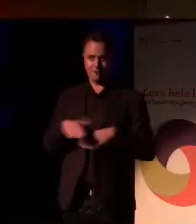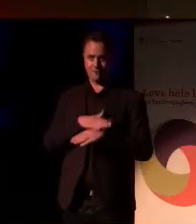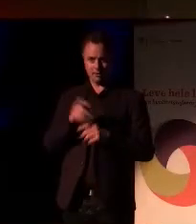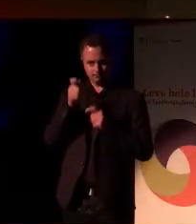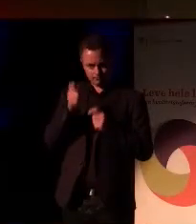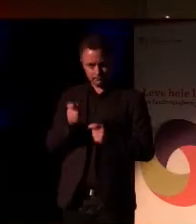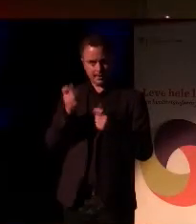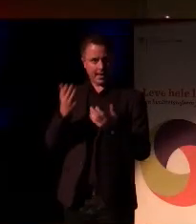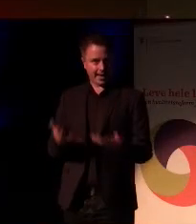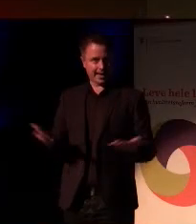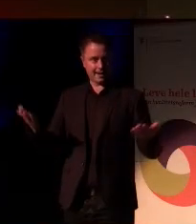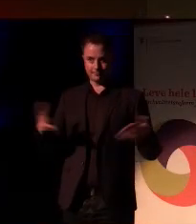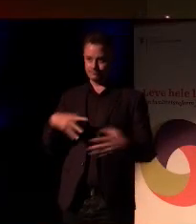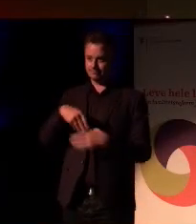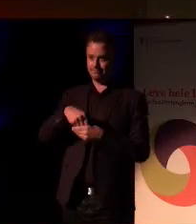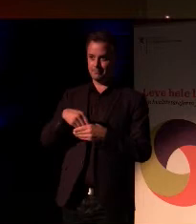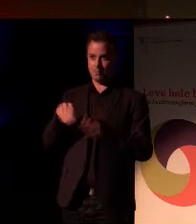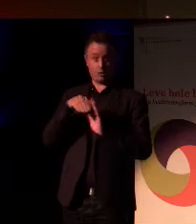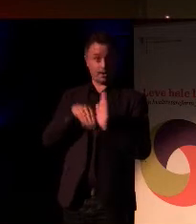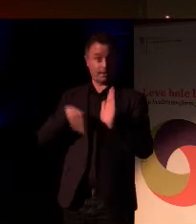i dag.